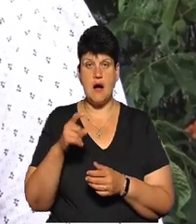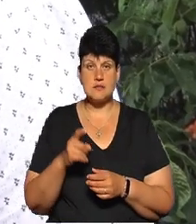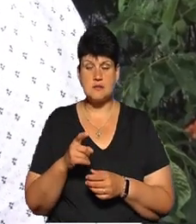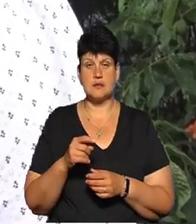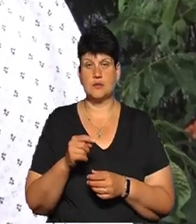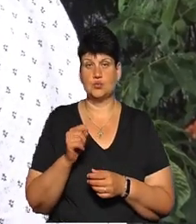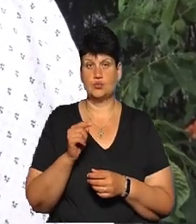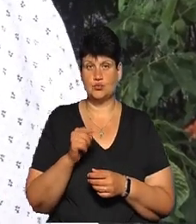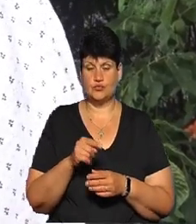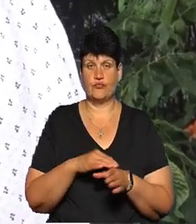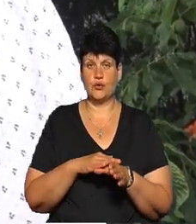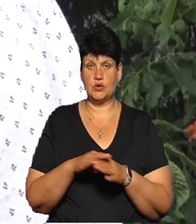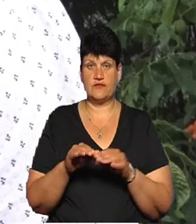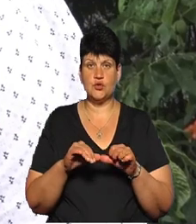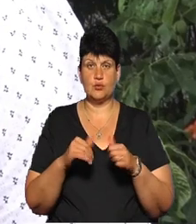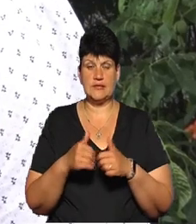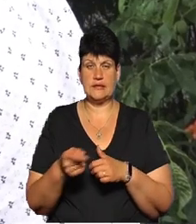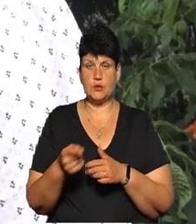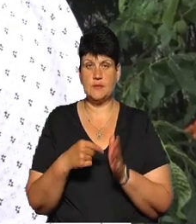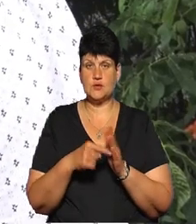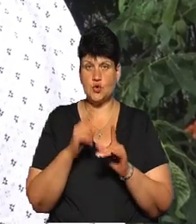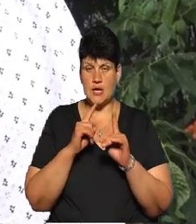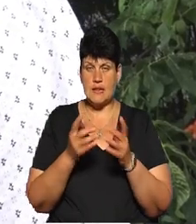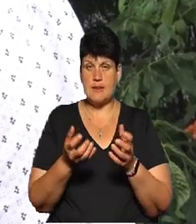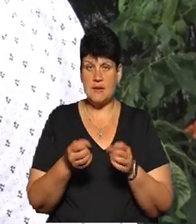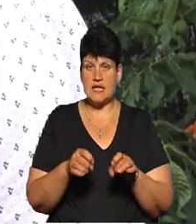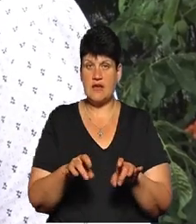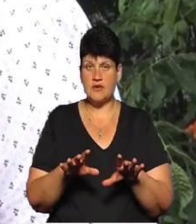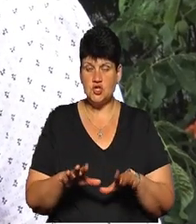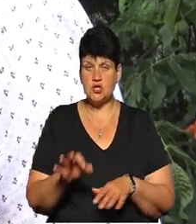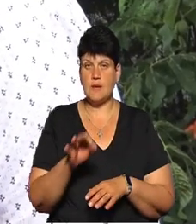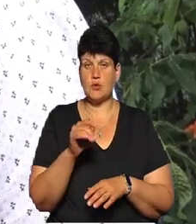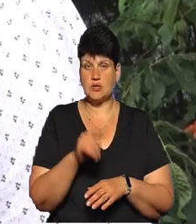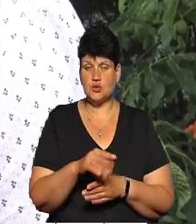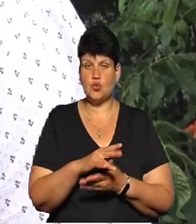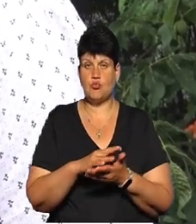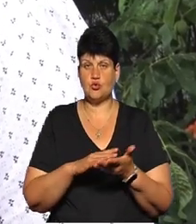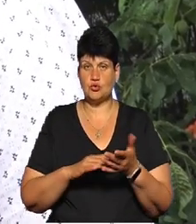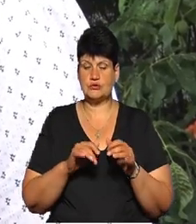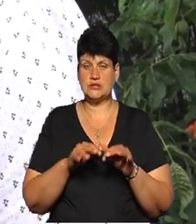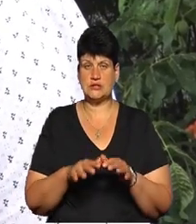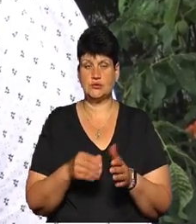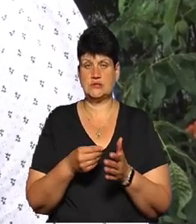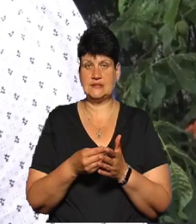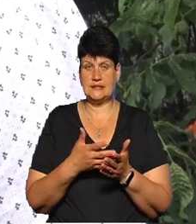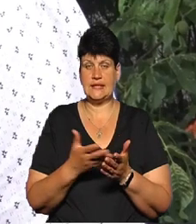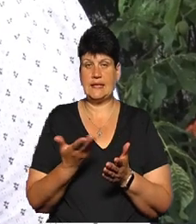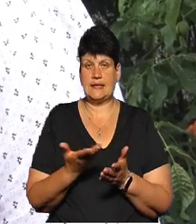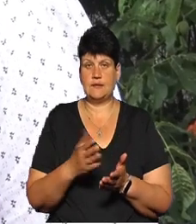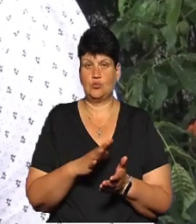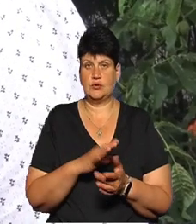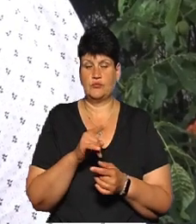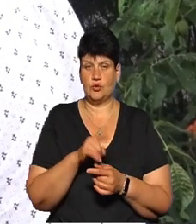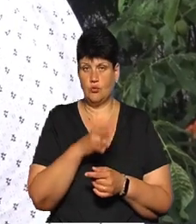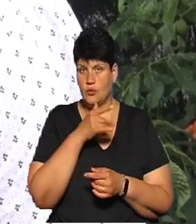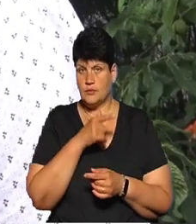чином виконавчий комітет Тернопільської міської ради прийняв рішення про те, щоб продовжити дію цих тарифів, які діяли в цьому періоді, ще